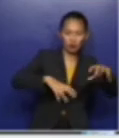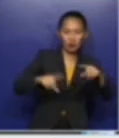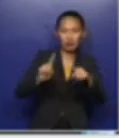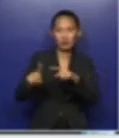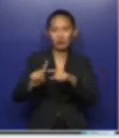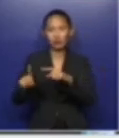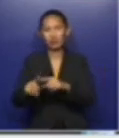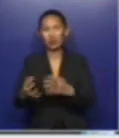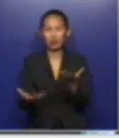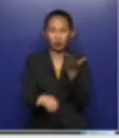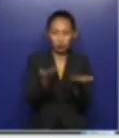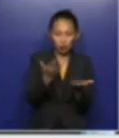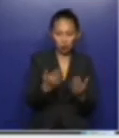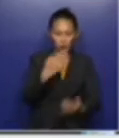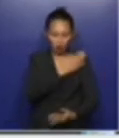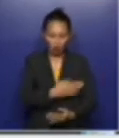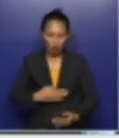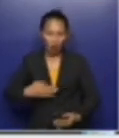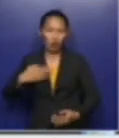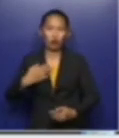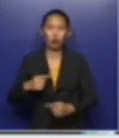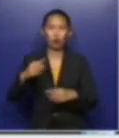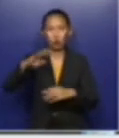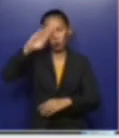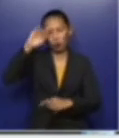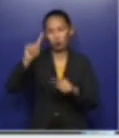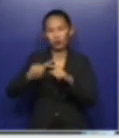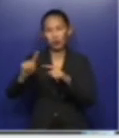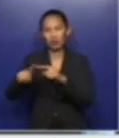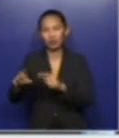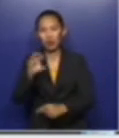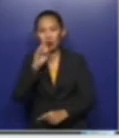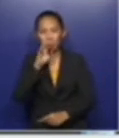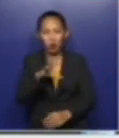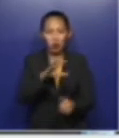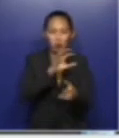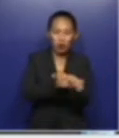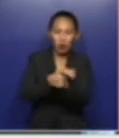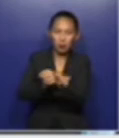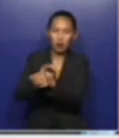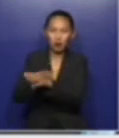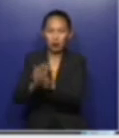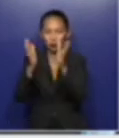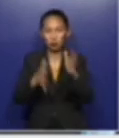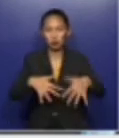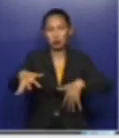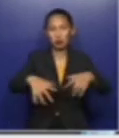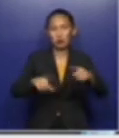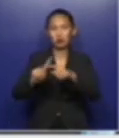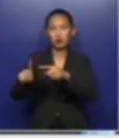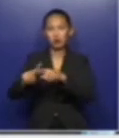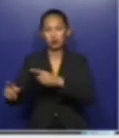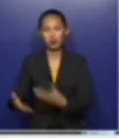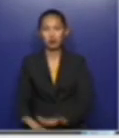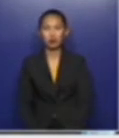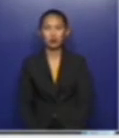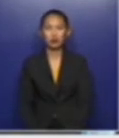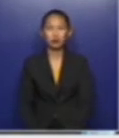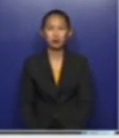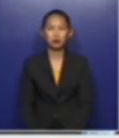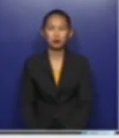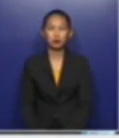าพมาเป็นเรื่องที่จะข่มขู่พี่น้องประชาชนท่านต้องให้สิทธิเสรีภาพในการที่จะนำเสนอแม้อยู่ในสถานการณ์ฉุ